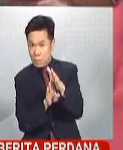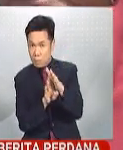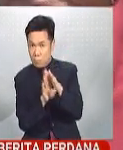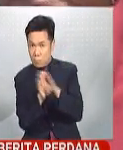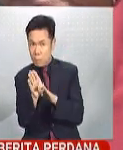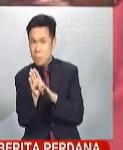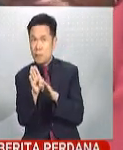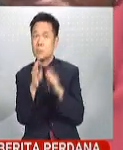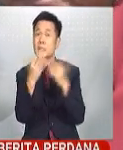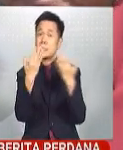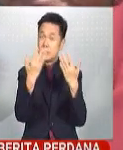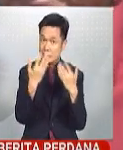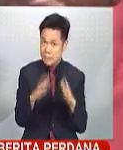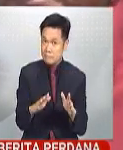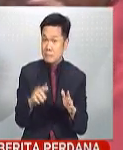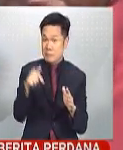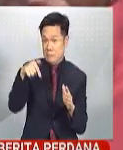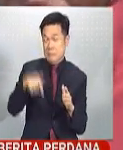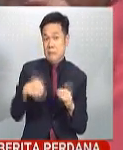selepas ini